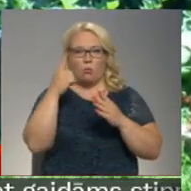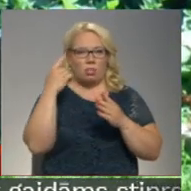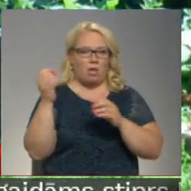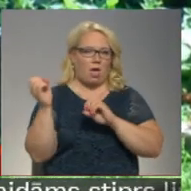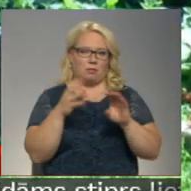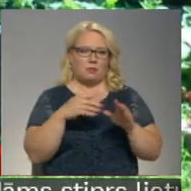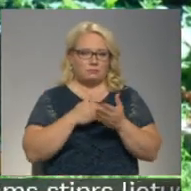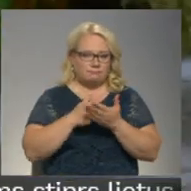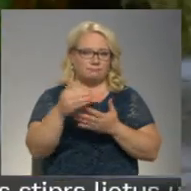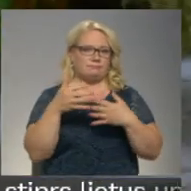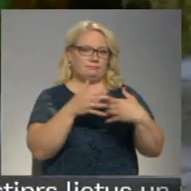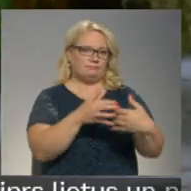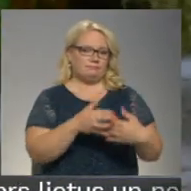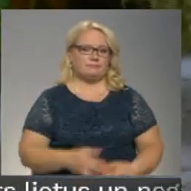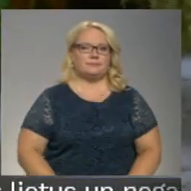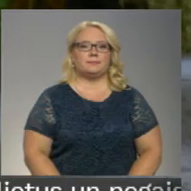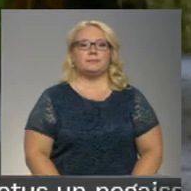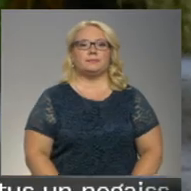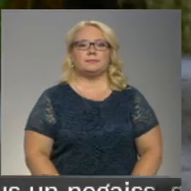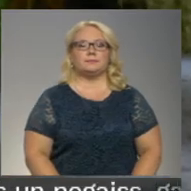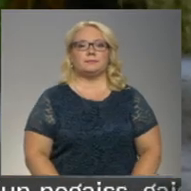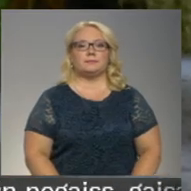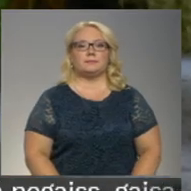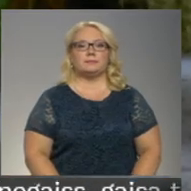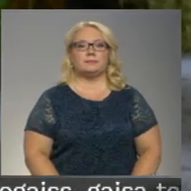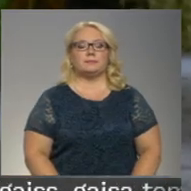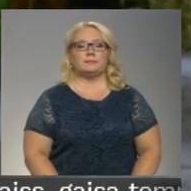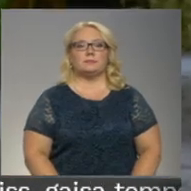atmesta. Sandra Leitāne, Andris Pāns, Zemgales reģionālā televīzija.